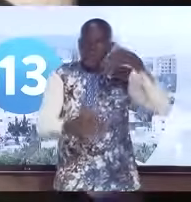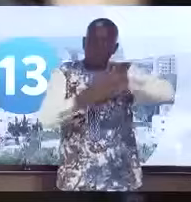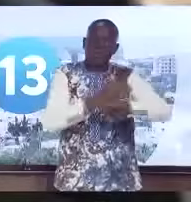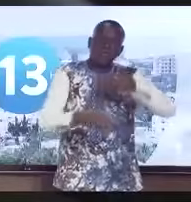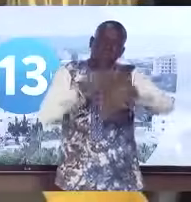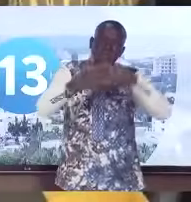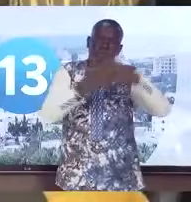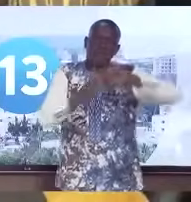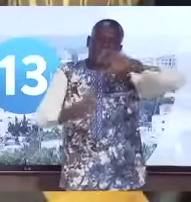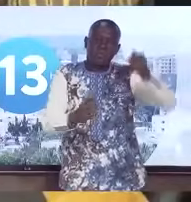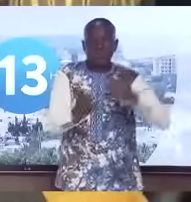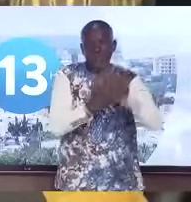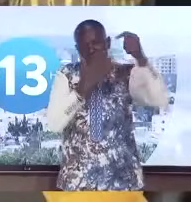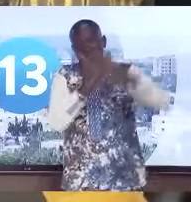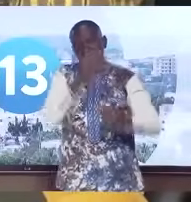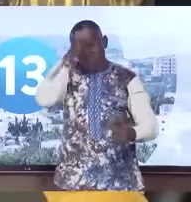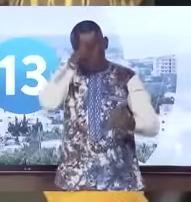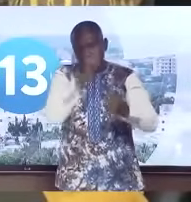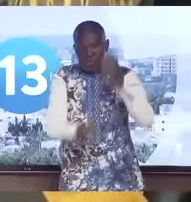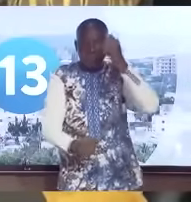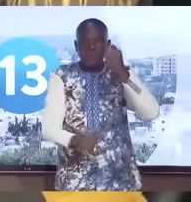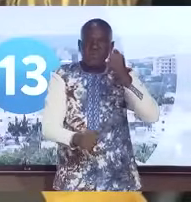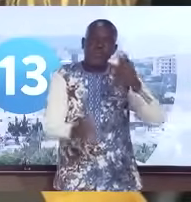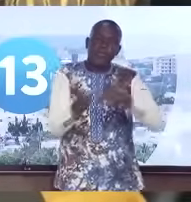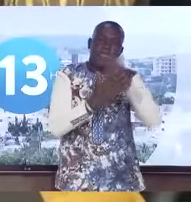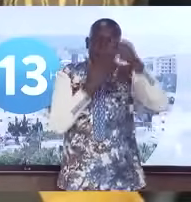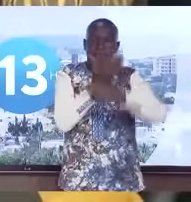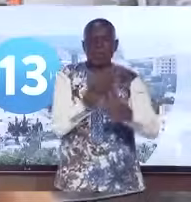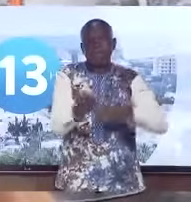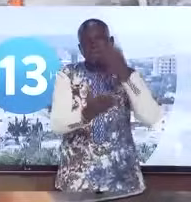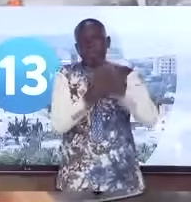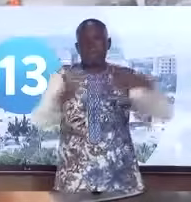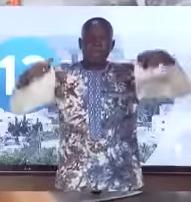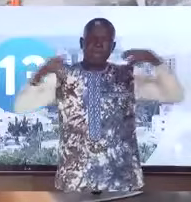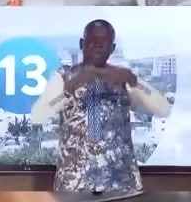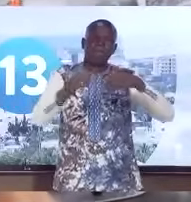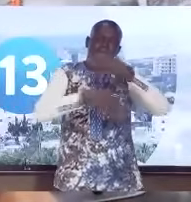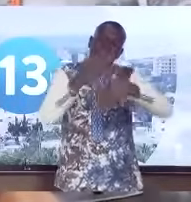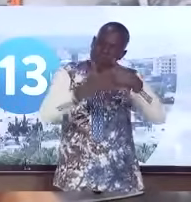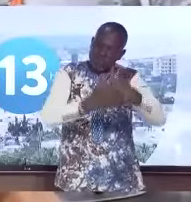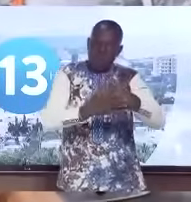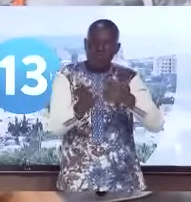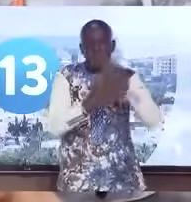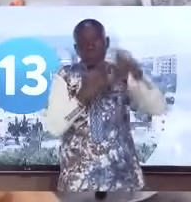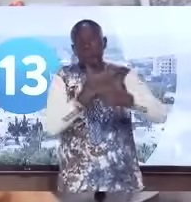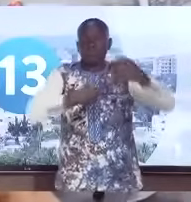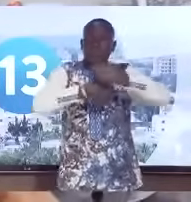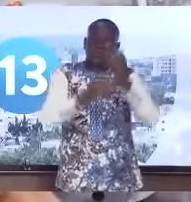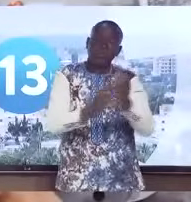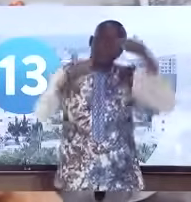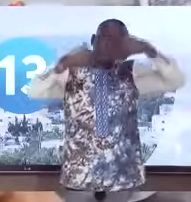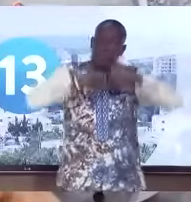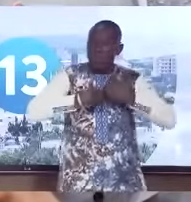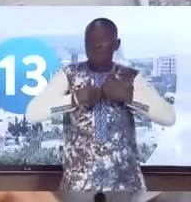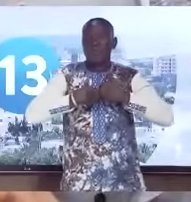total, 10 projets sont passés à la loupe du programme budgétaire énergie. Tout projet créé doit avoir, en tout